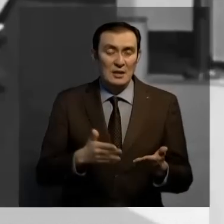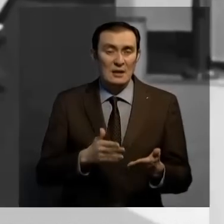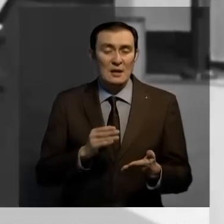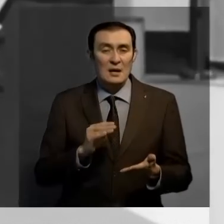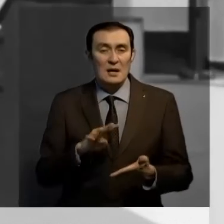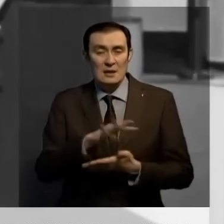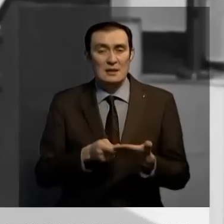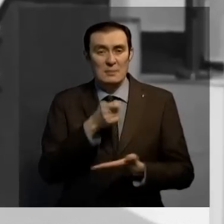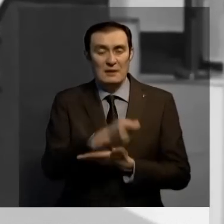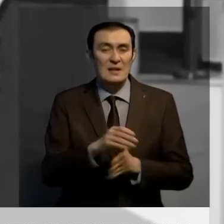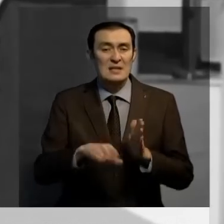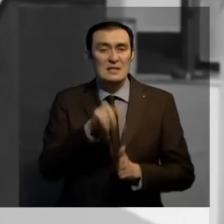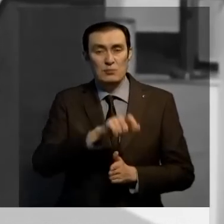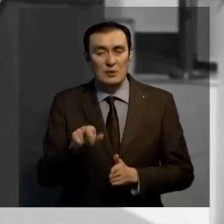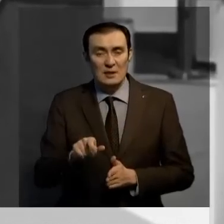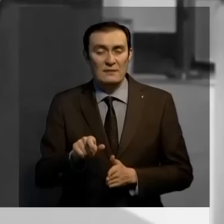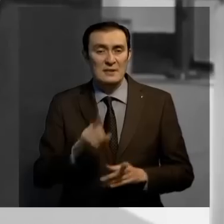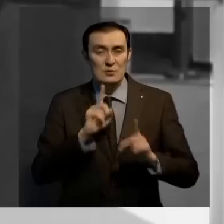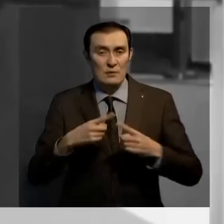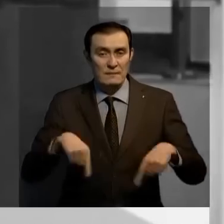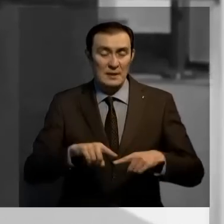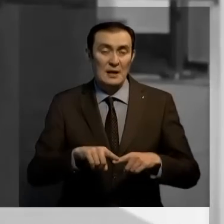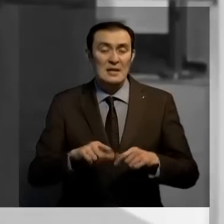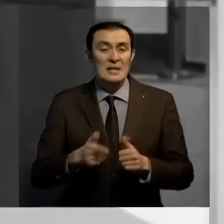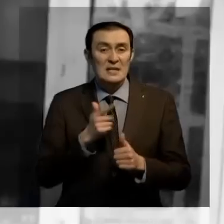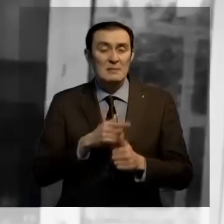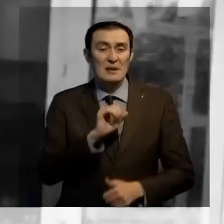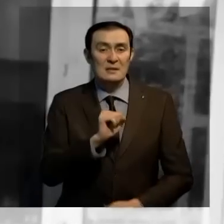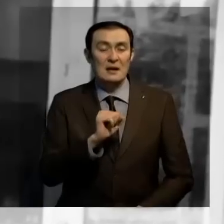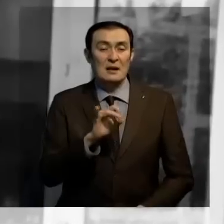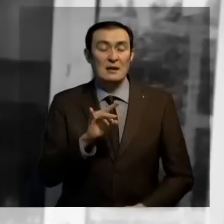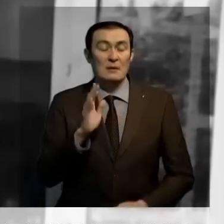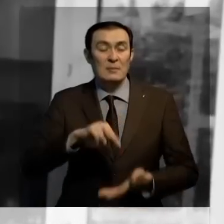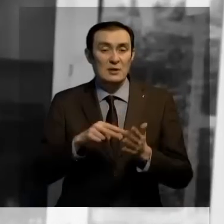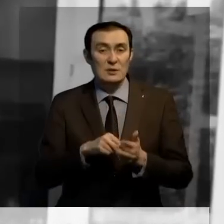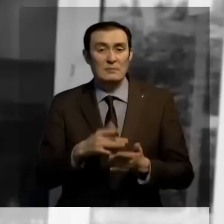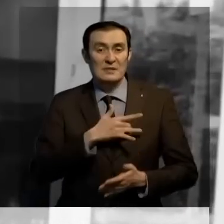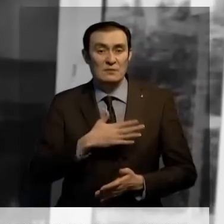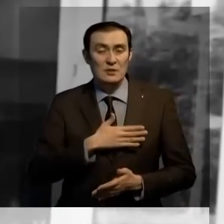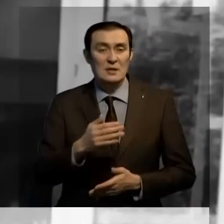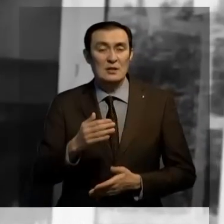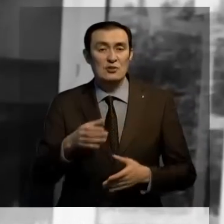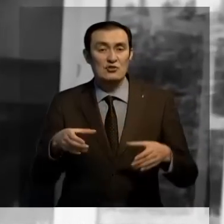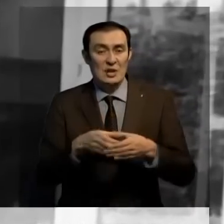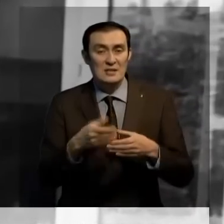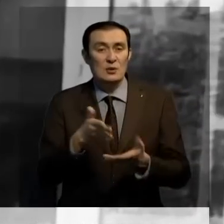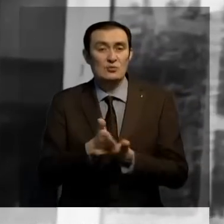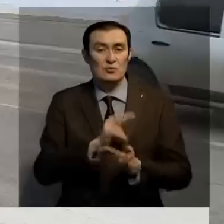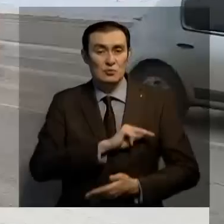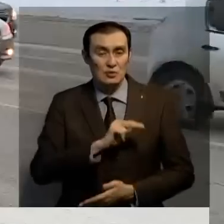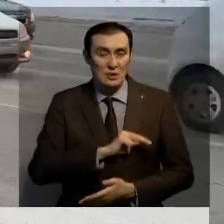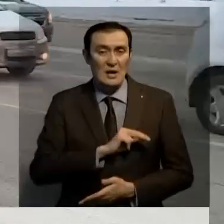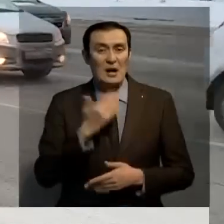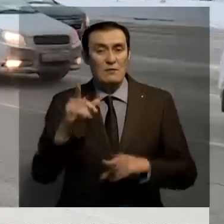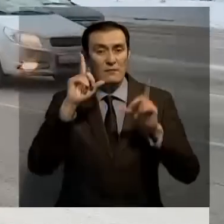направили на рассмотрение депутатов и общественного совета. Имя Оскара также планируют присвоить и пожарной части, где он служил,